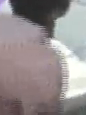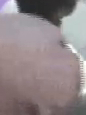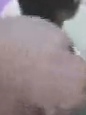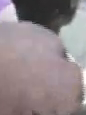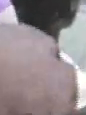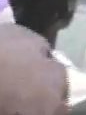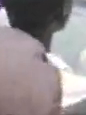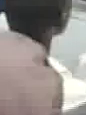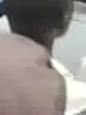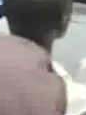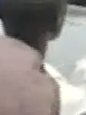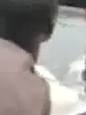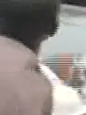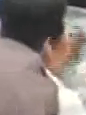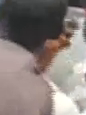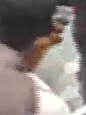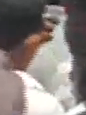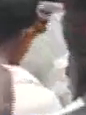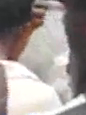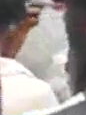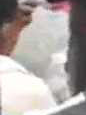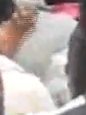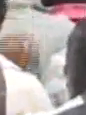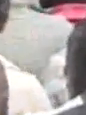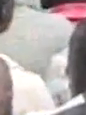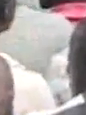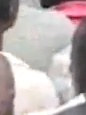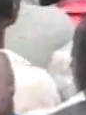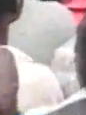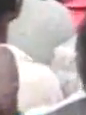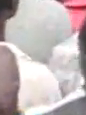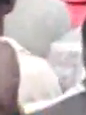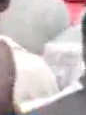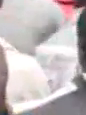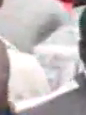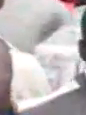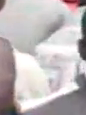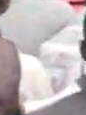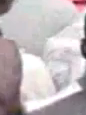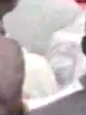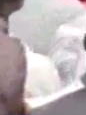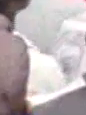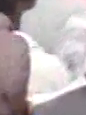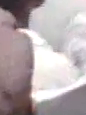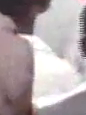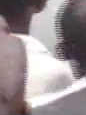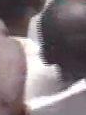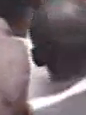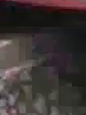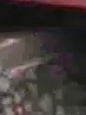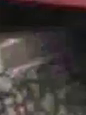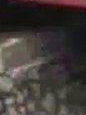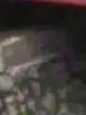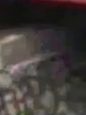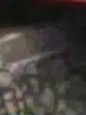L'honorable gouverneur de province, Moïse Katumbi-Tchapwe, s'y est rendu ce mercredi 13 février 2013 afin d'inaugurer et d'ouvrir au trafic le